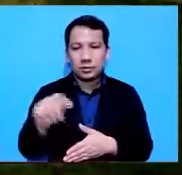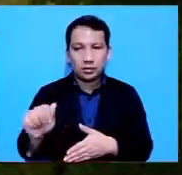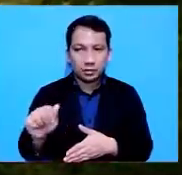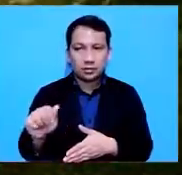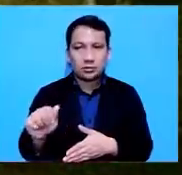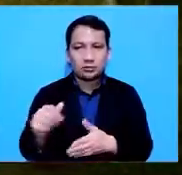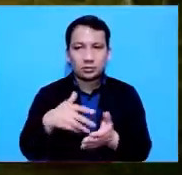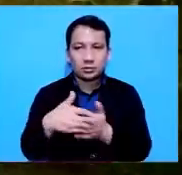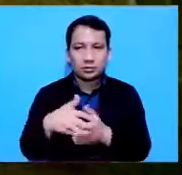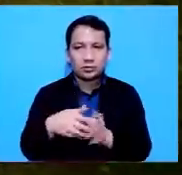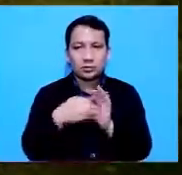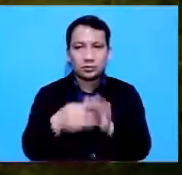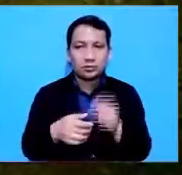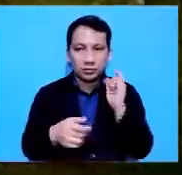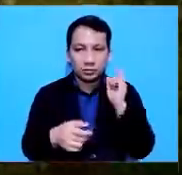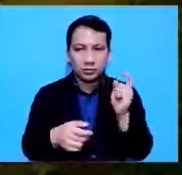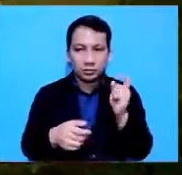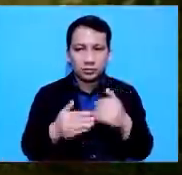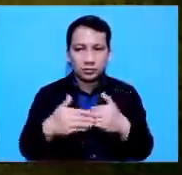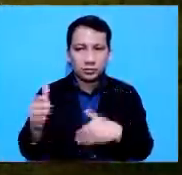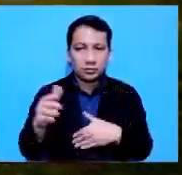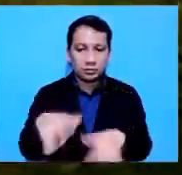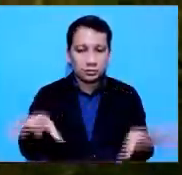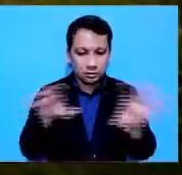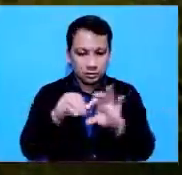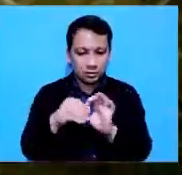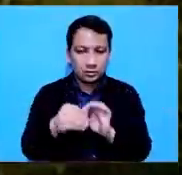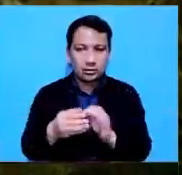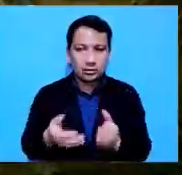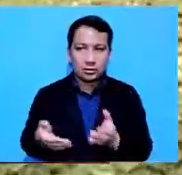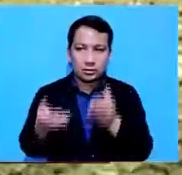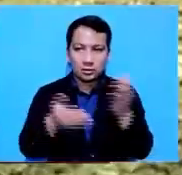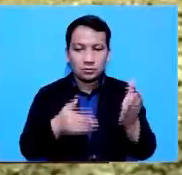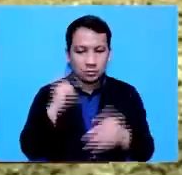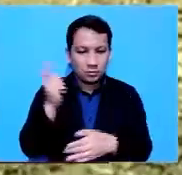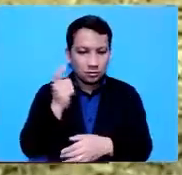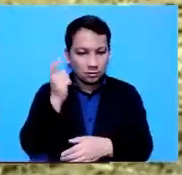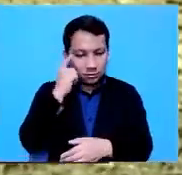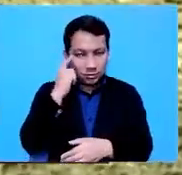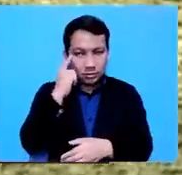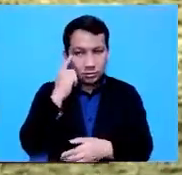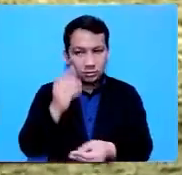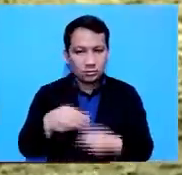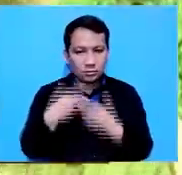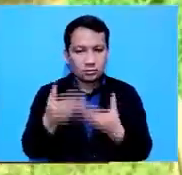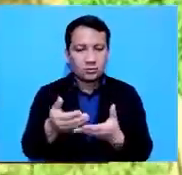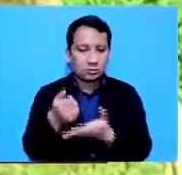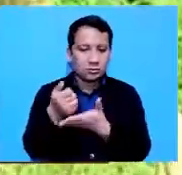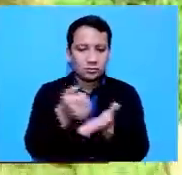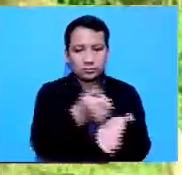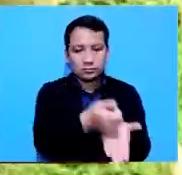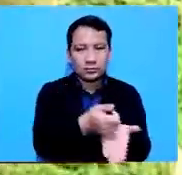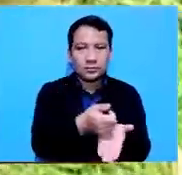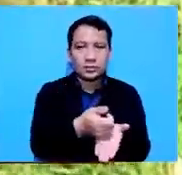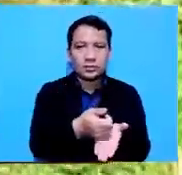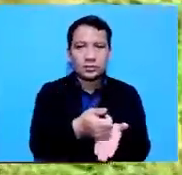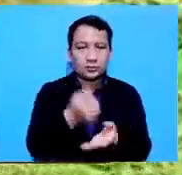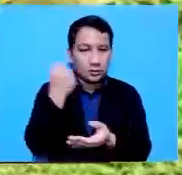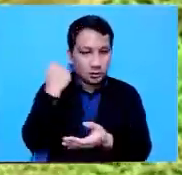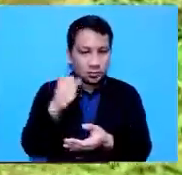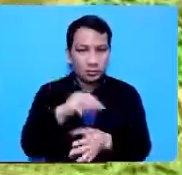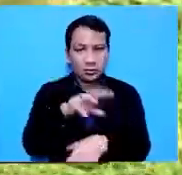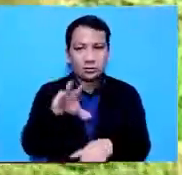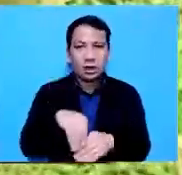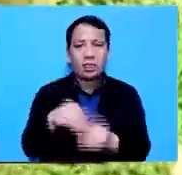naman mapabilis ang tuloy ang pagpuksa sa rebelyon, sinusulong daw ngayon ng gobyerno ang pagbibigay ng amnestiya sa mga aktibong rebelde. Sa ngayon daw